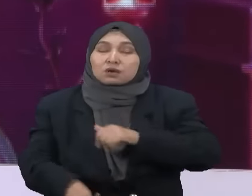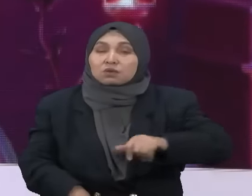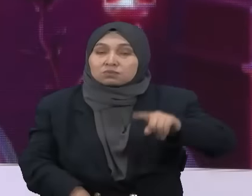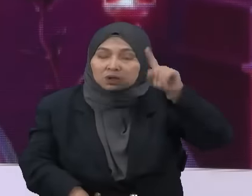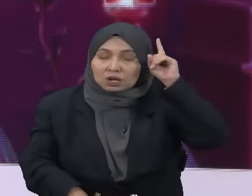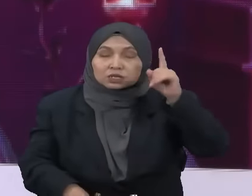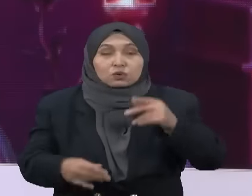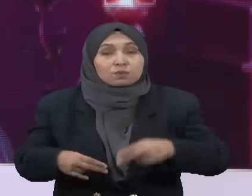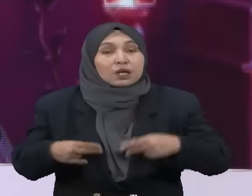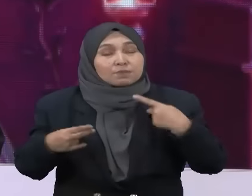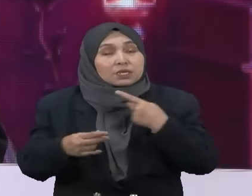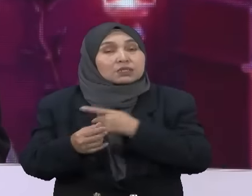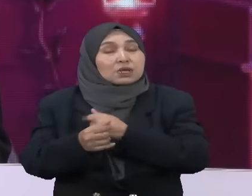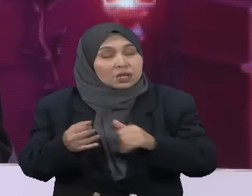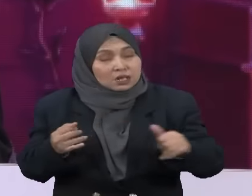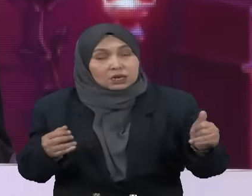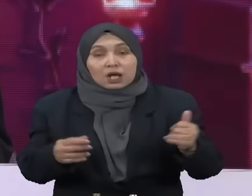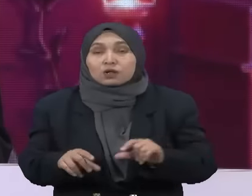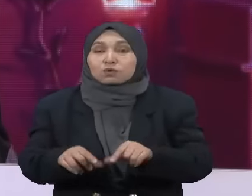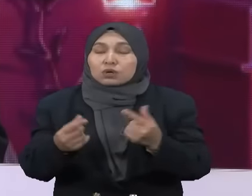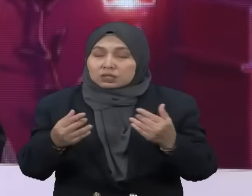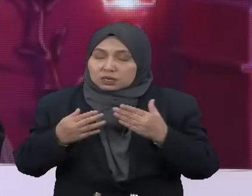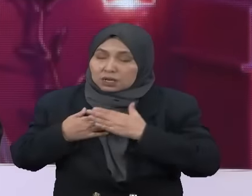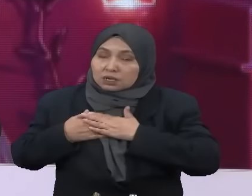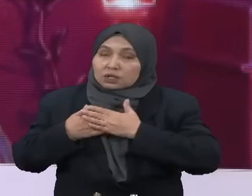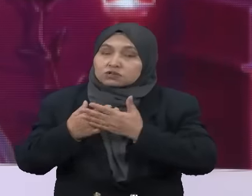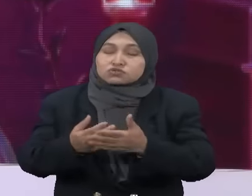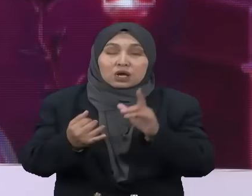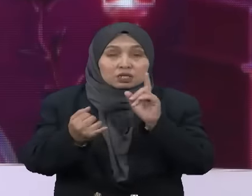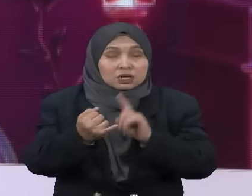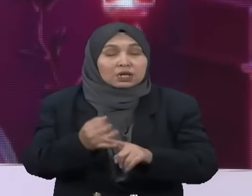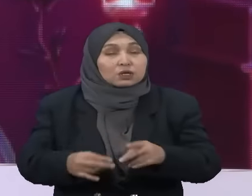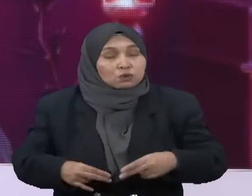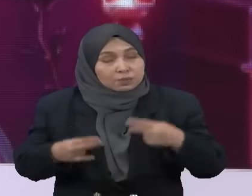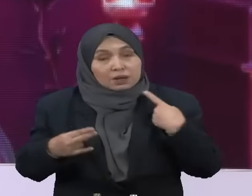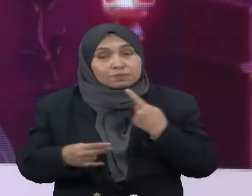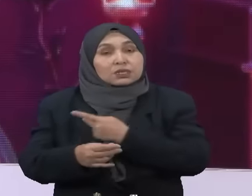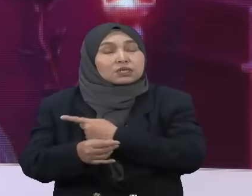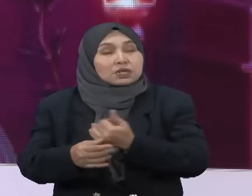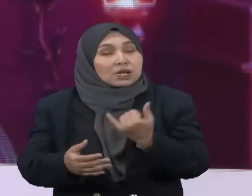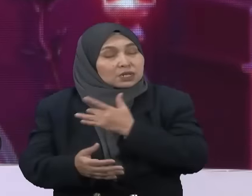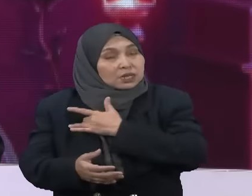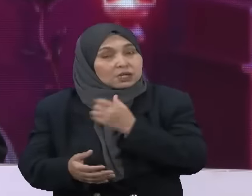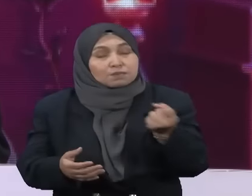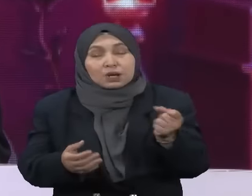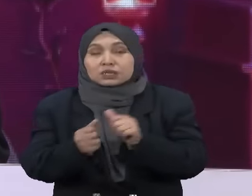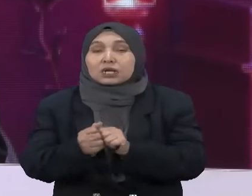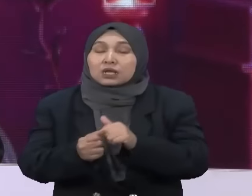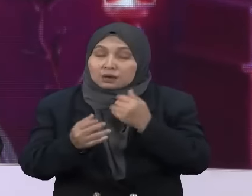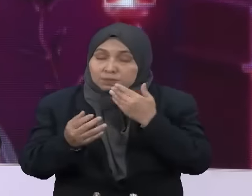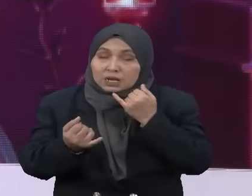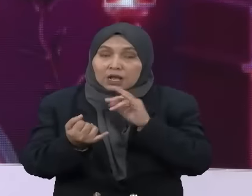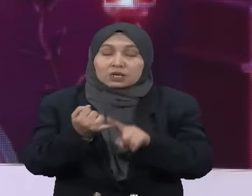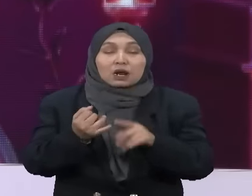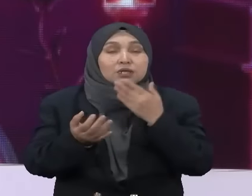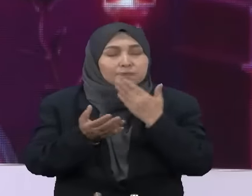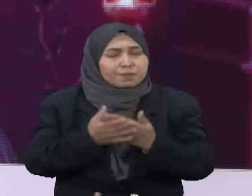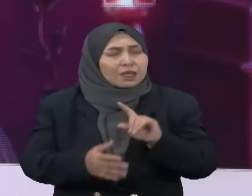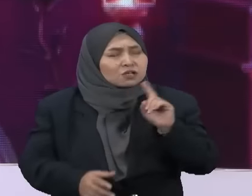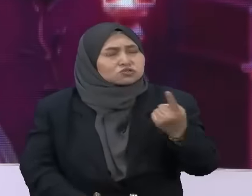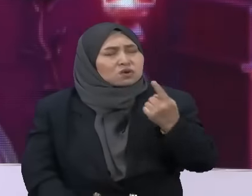dengan Al-Quran, akhirlah hidup kami dengan ihsan, akhirlah hidup kami dengan iman, dan akhirlah hidup kami dengan husnul khatimah, dengan la ilaha